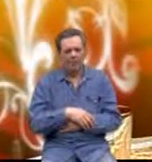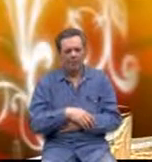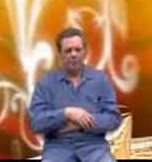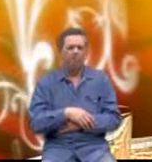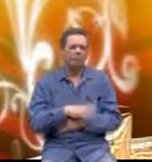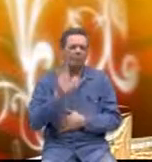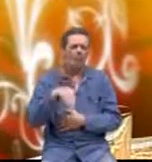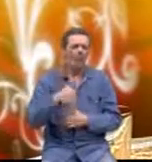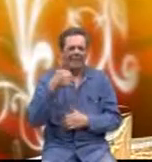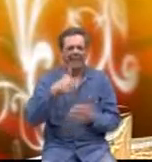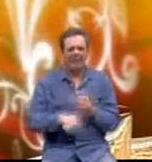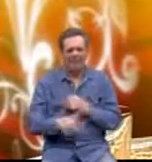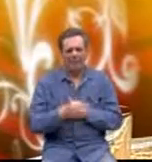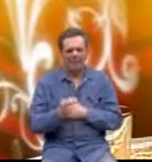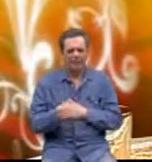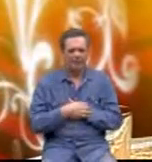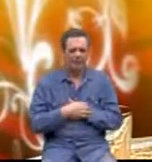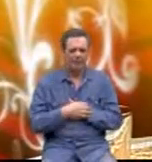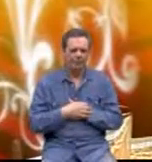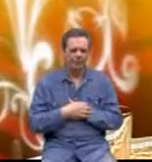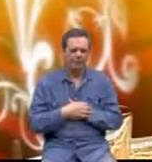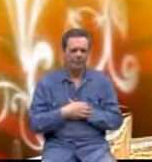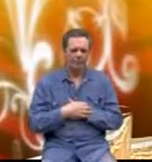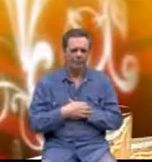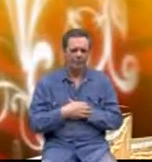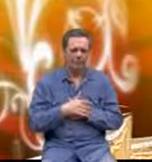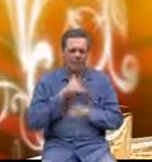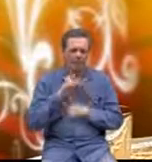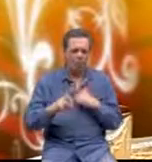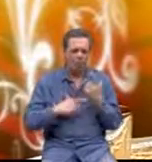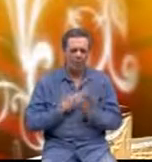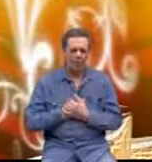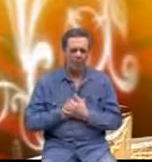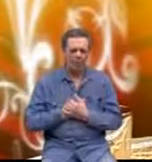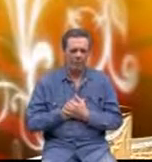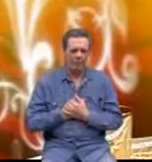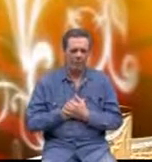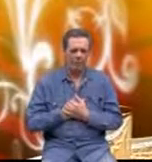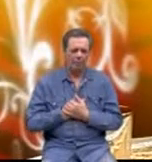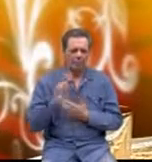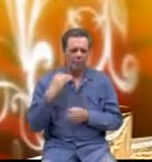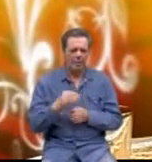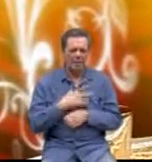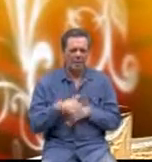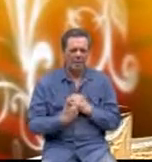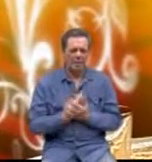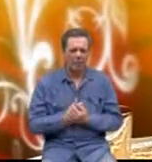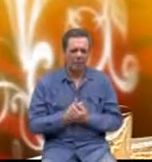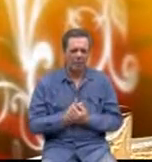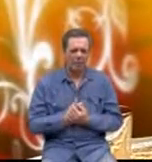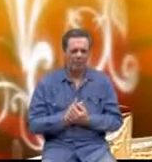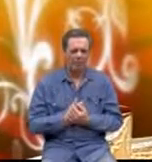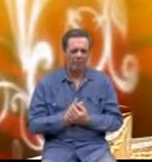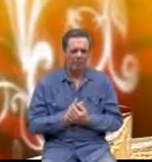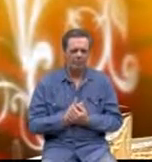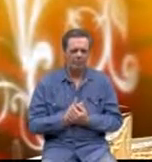drugo, bar jedan dan otiđite tamo, pokupite informacije i uživajte i budite sretni i zadovoljni. Dok ste